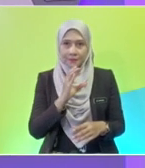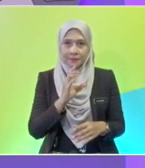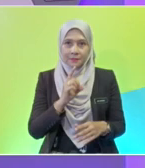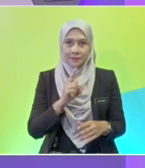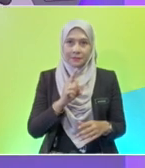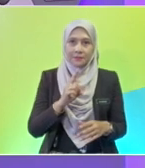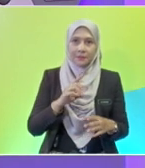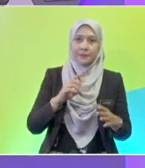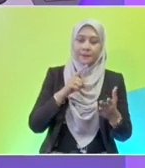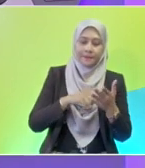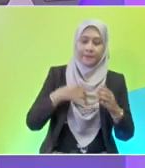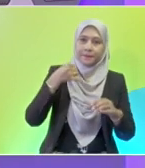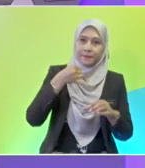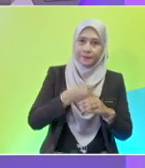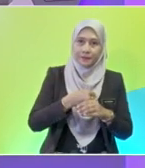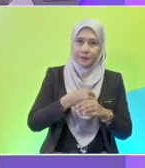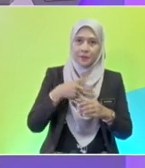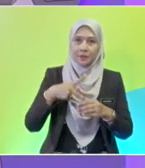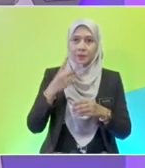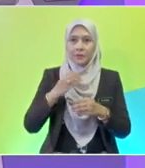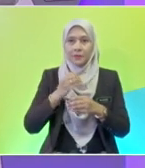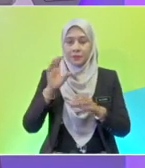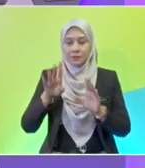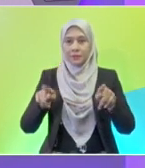from oksida yang bertindak